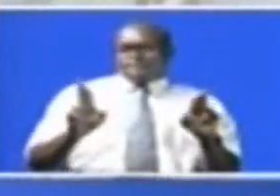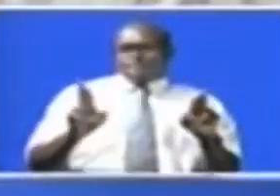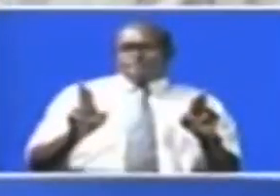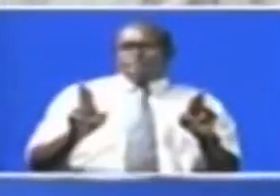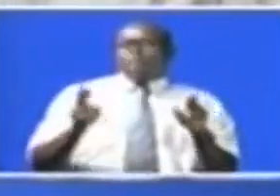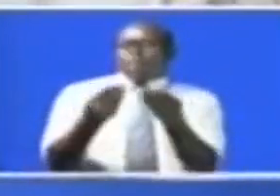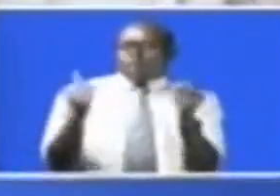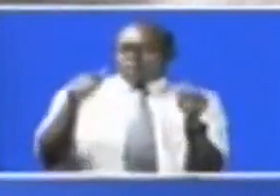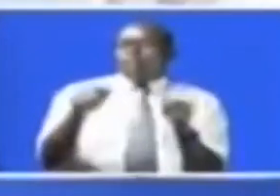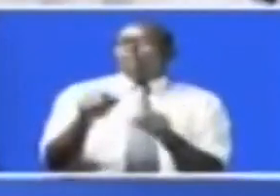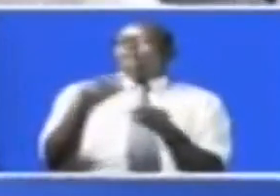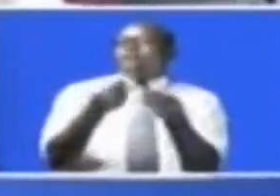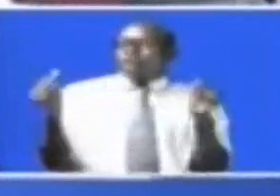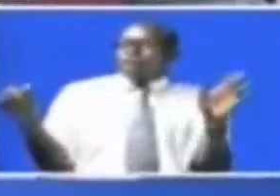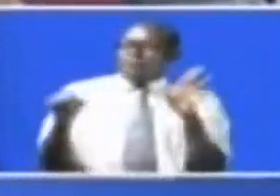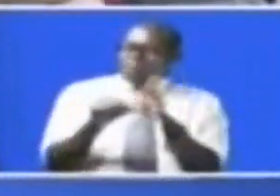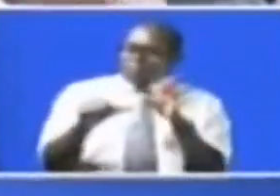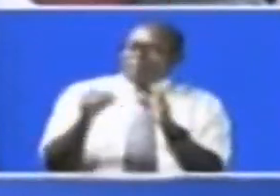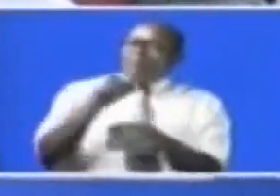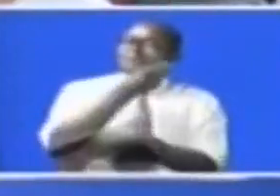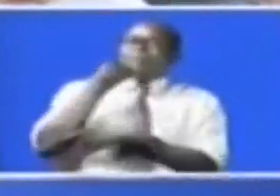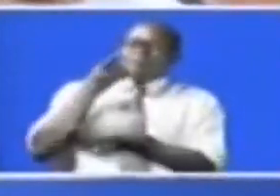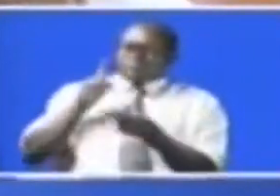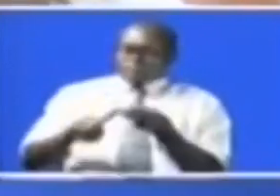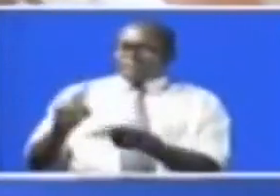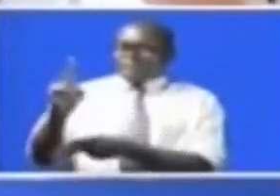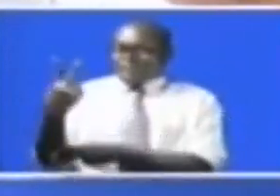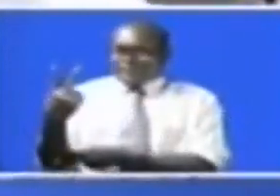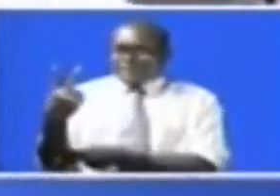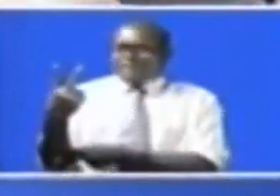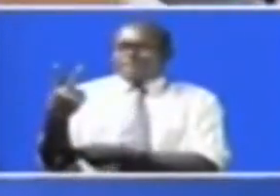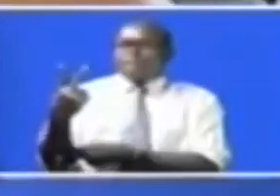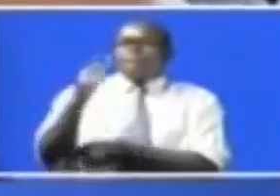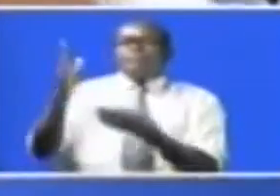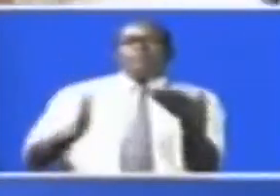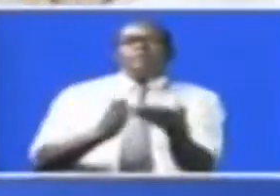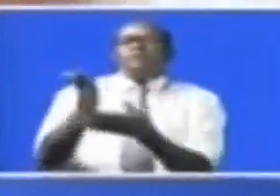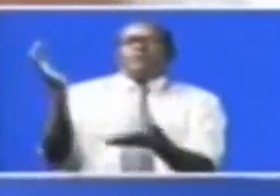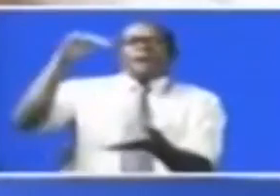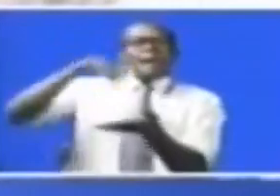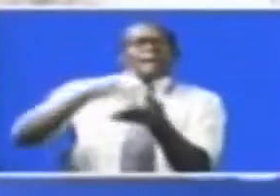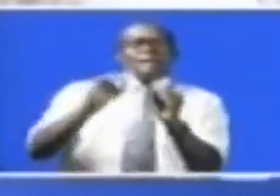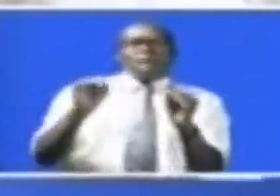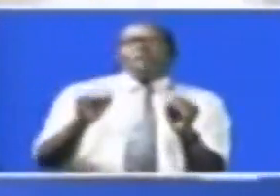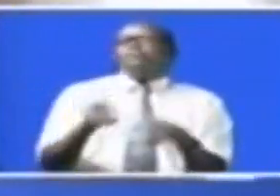to mitigate one against these circumstances, na ya pili kuhakikisha haitarudi.